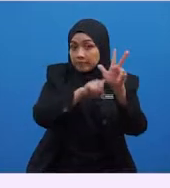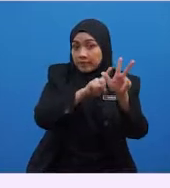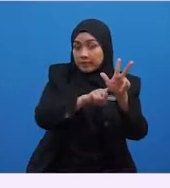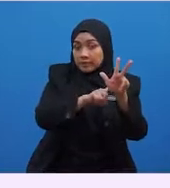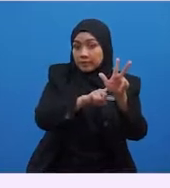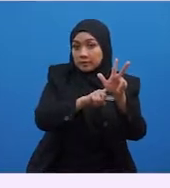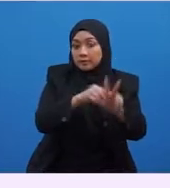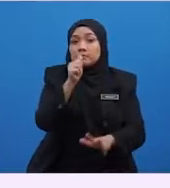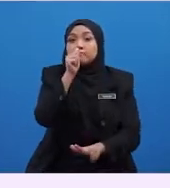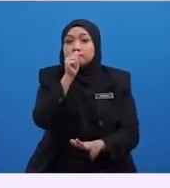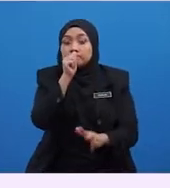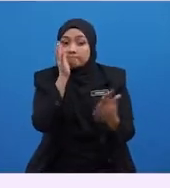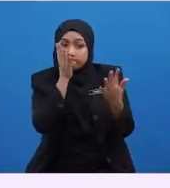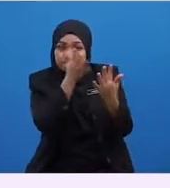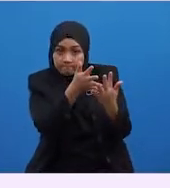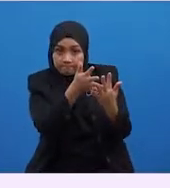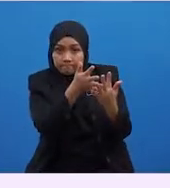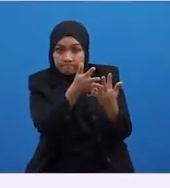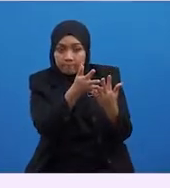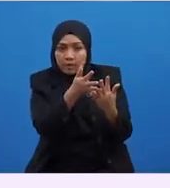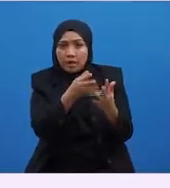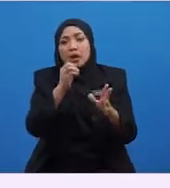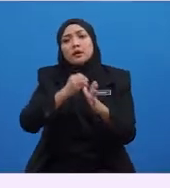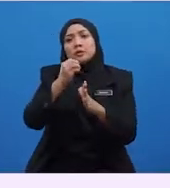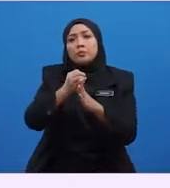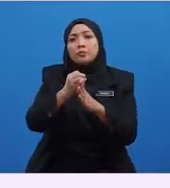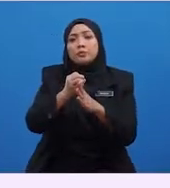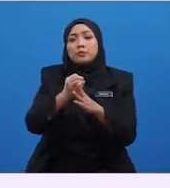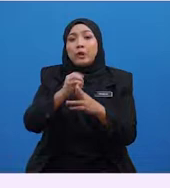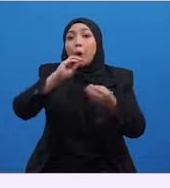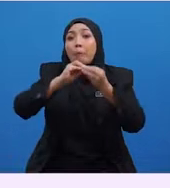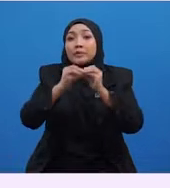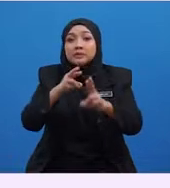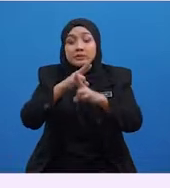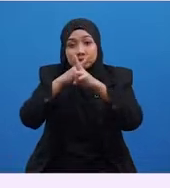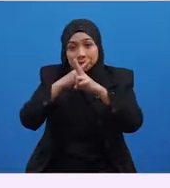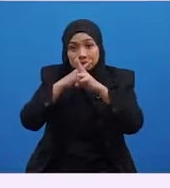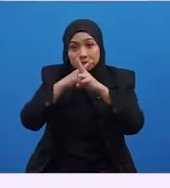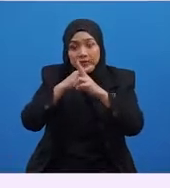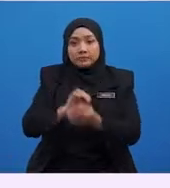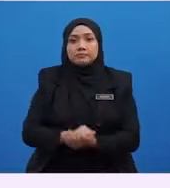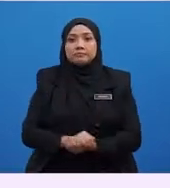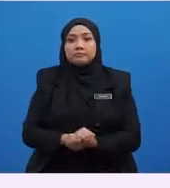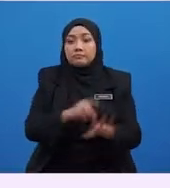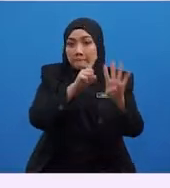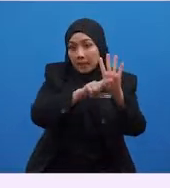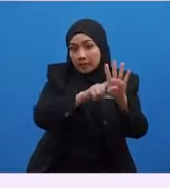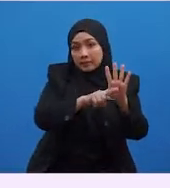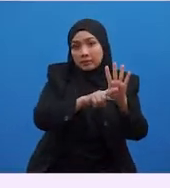Ketiga, password atau kata laluan bagi akaun pangkalan data tersebut.